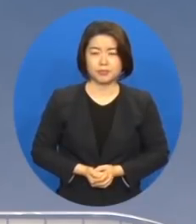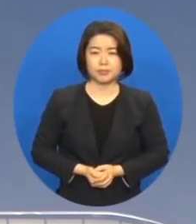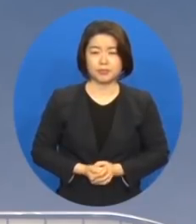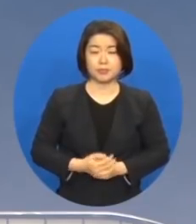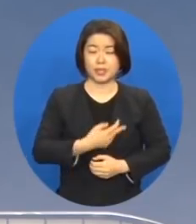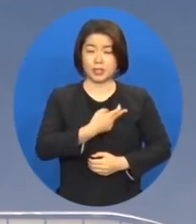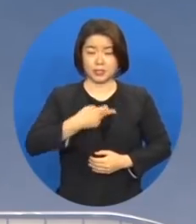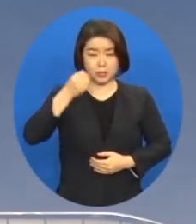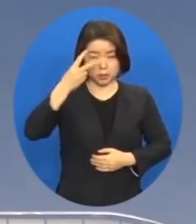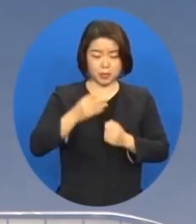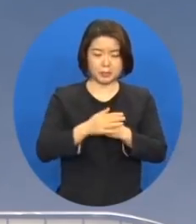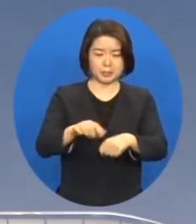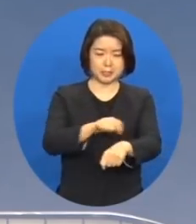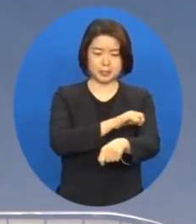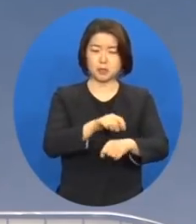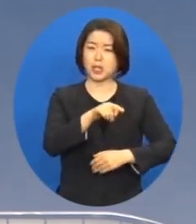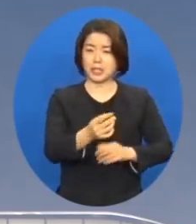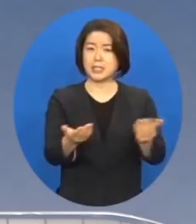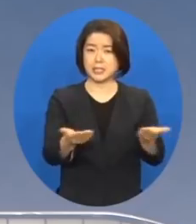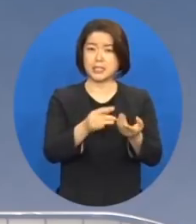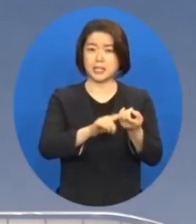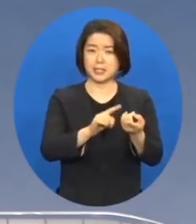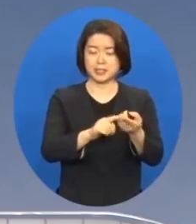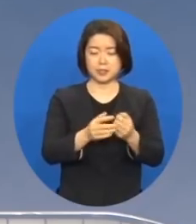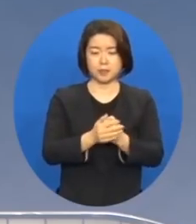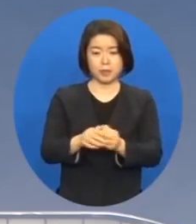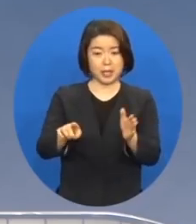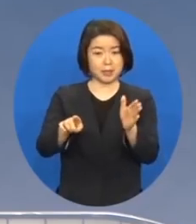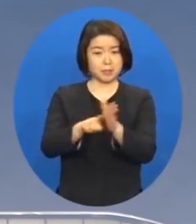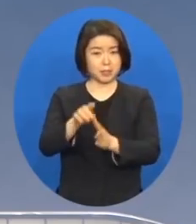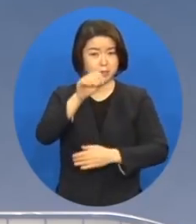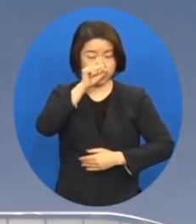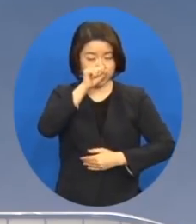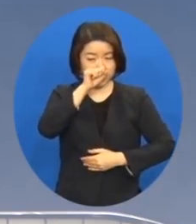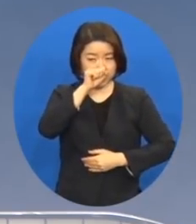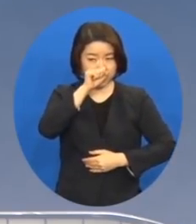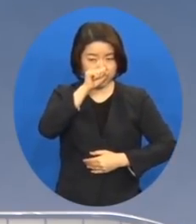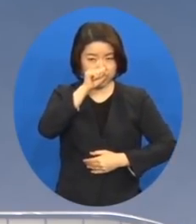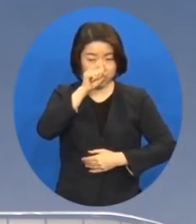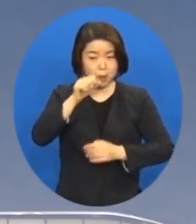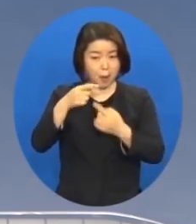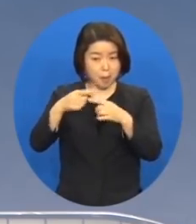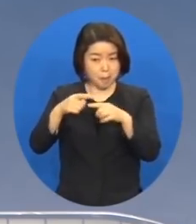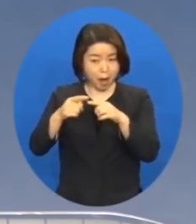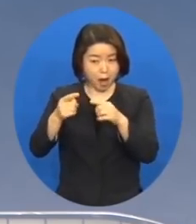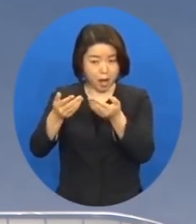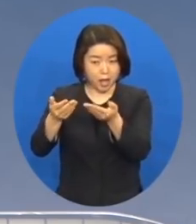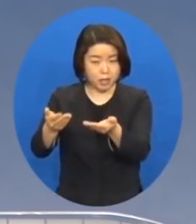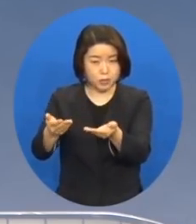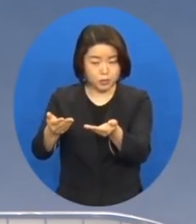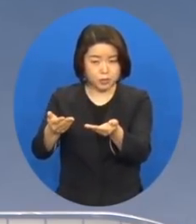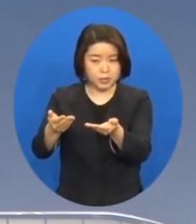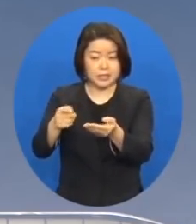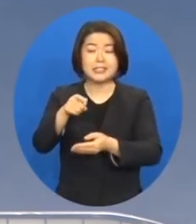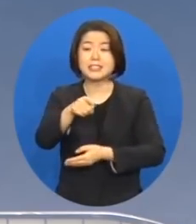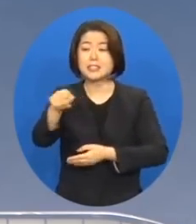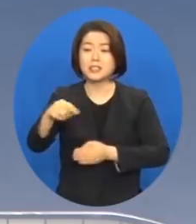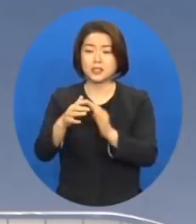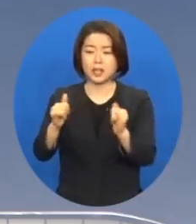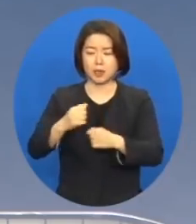사도 바울은 특별히 이 일을 믿음이 좋다고 하는 사람들에게 아주 경고하면서 이 말씀을 하고